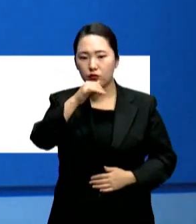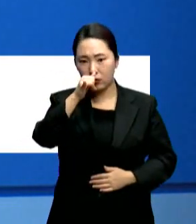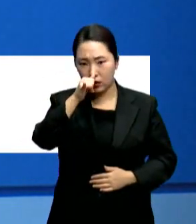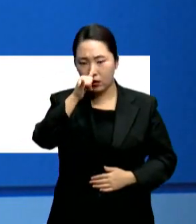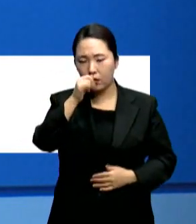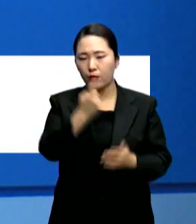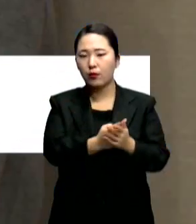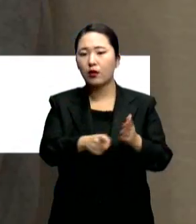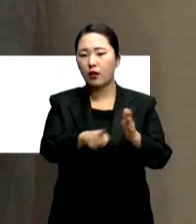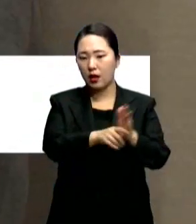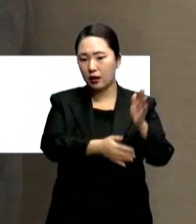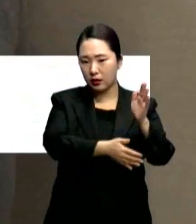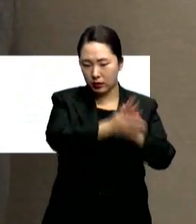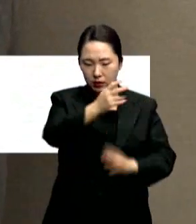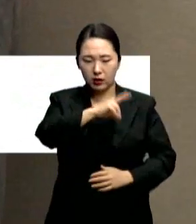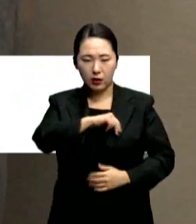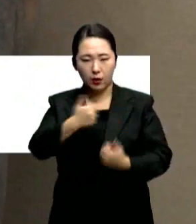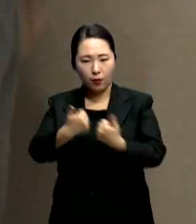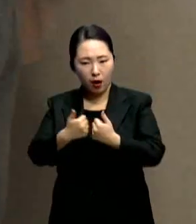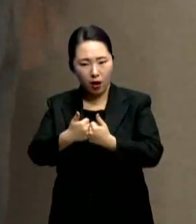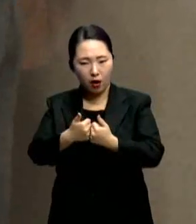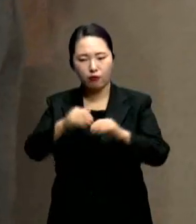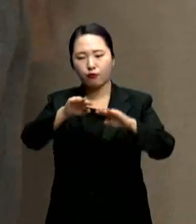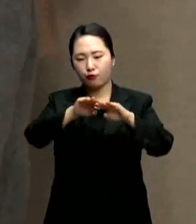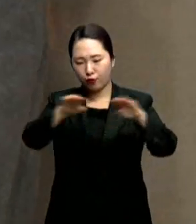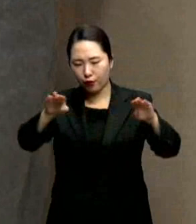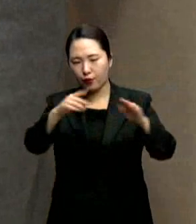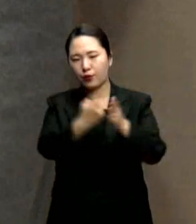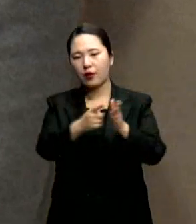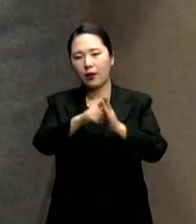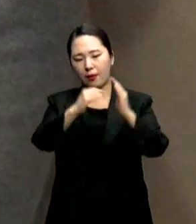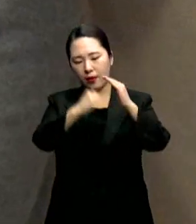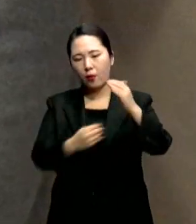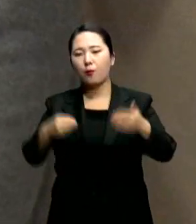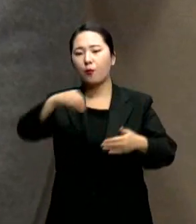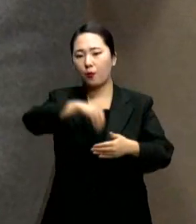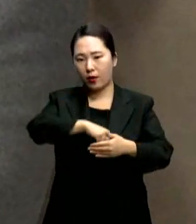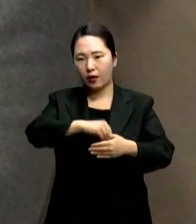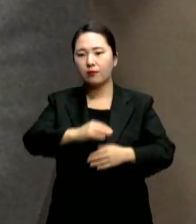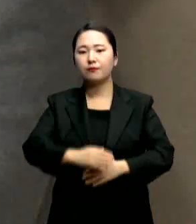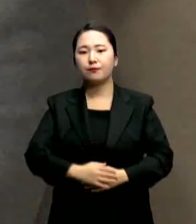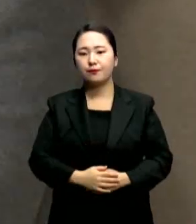있도록 지와 의회관 균형을 맞출 수 있는 내용도 포함됐습니다